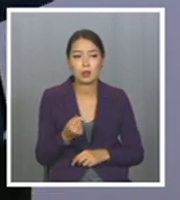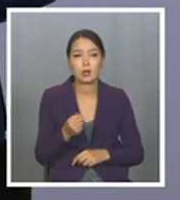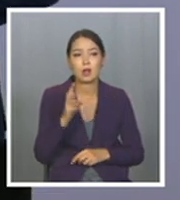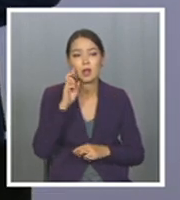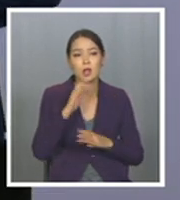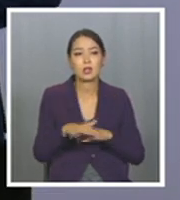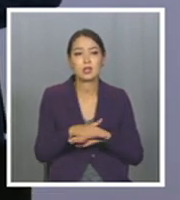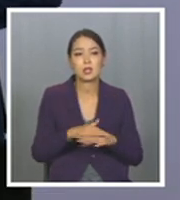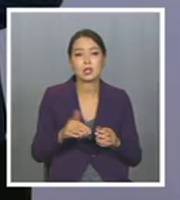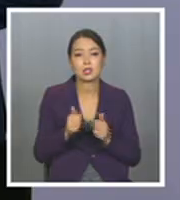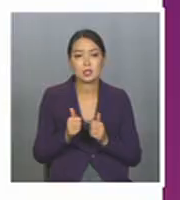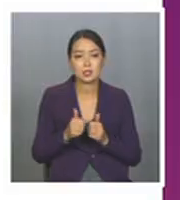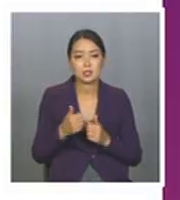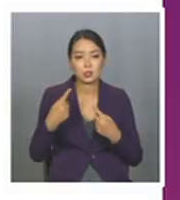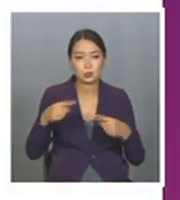өкілдері